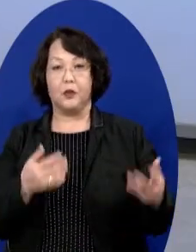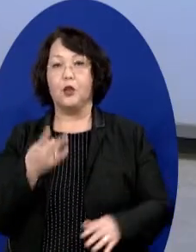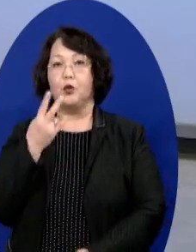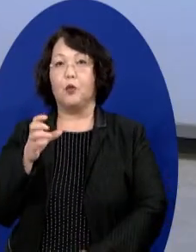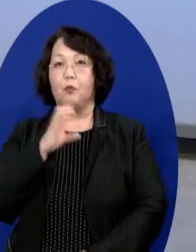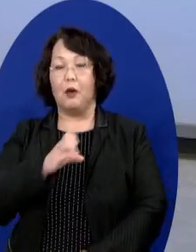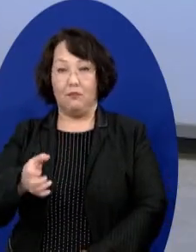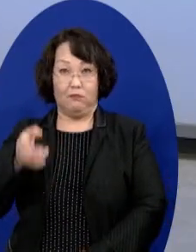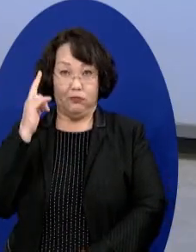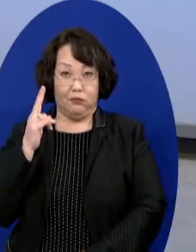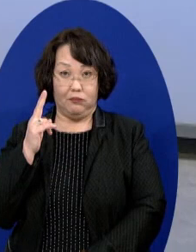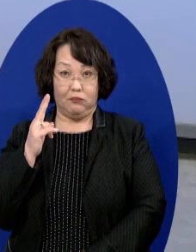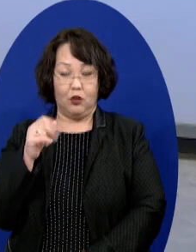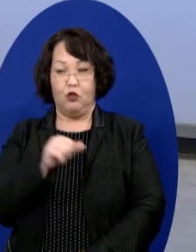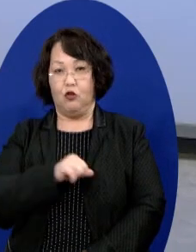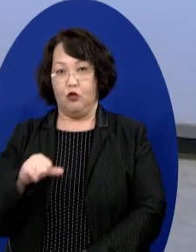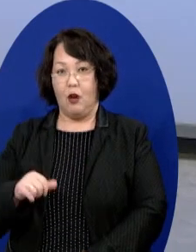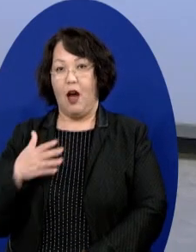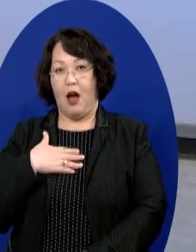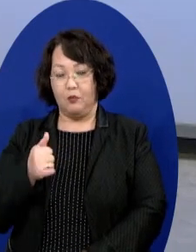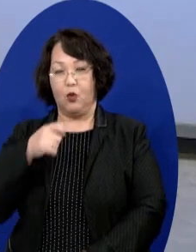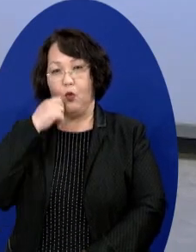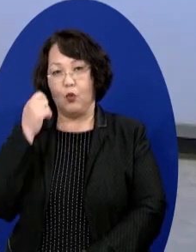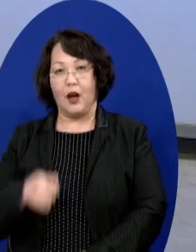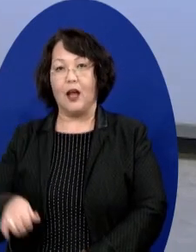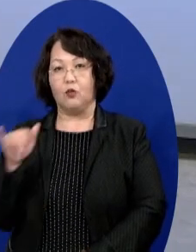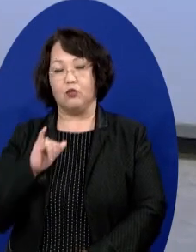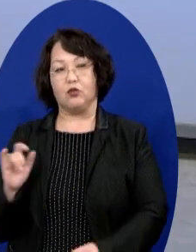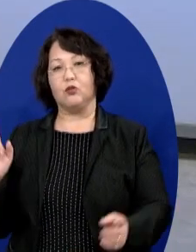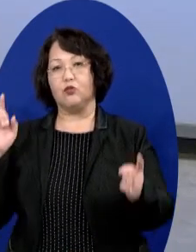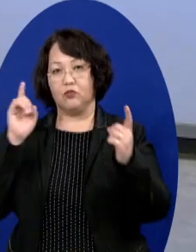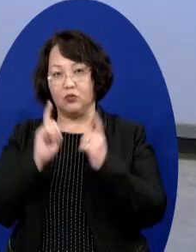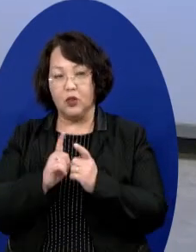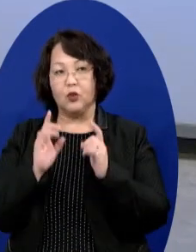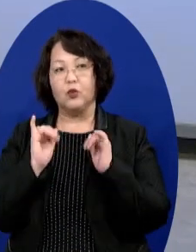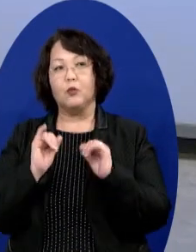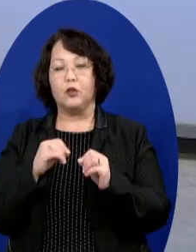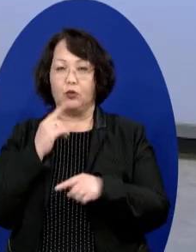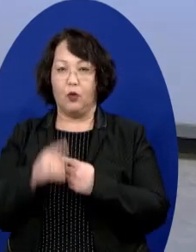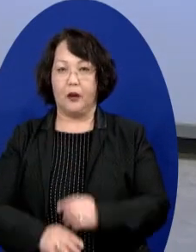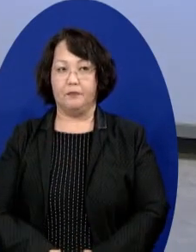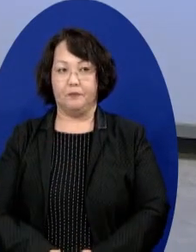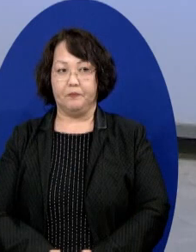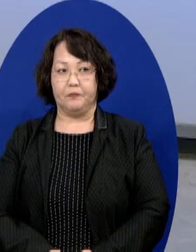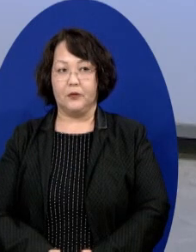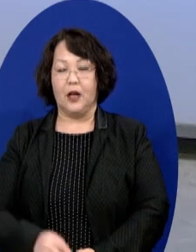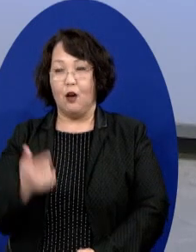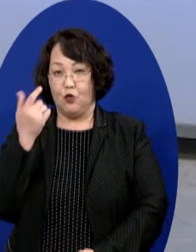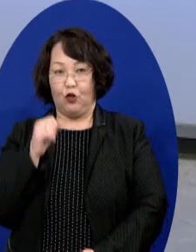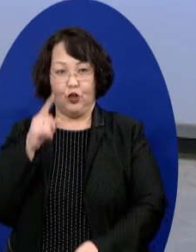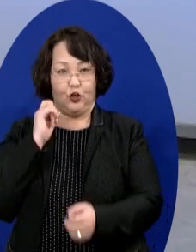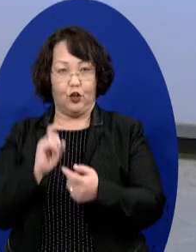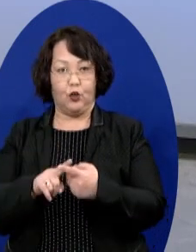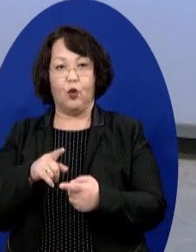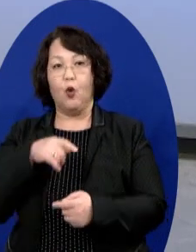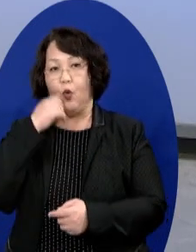байгууллагын тэргүүн Антони Гутерреш өөрийн биеэр Украин улсад очисон байна. За ямар шалтгаантай очисон талаар бас үзэгчдээ мэдээлэл өгөөч. За хамгийн гол зорилго бол